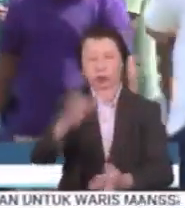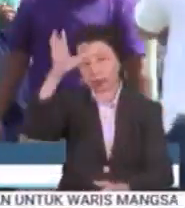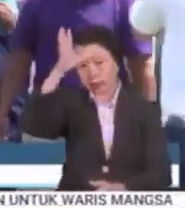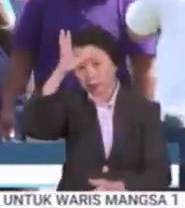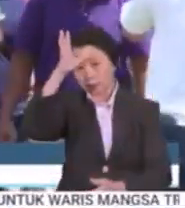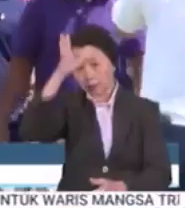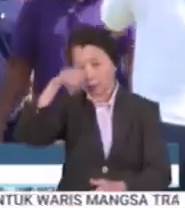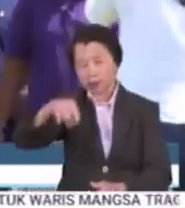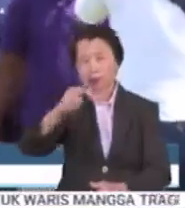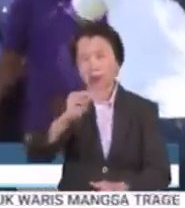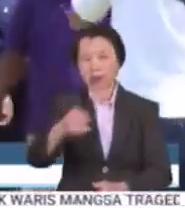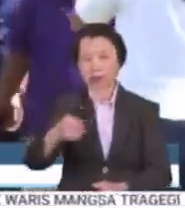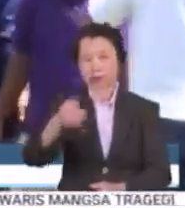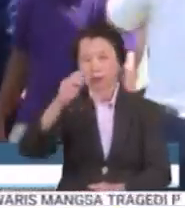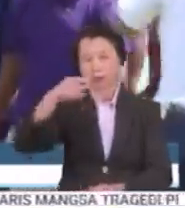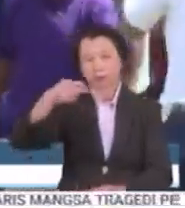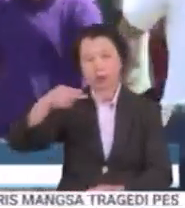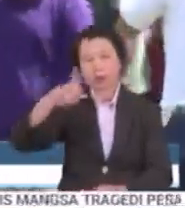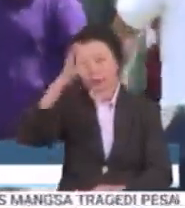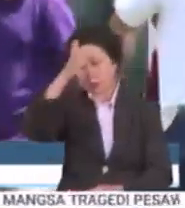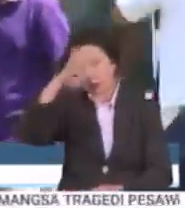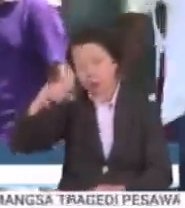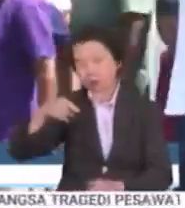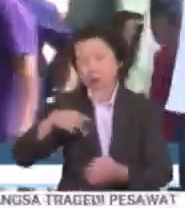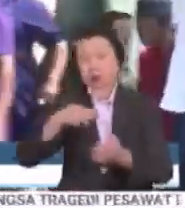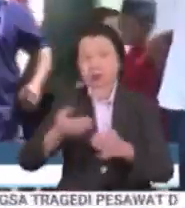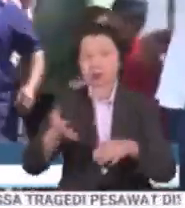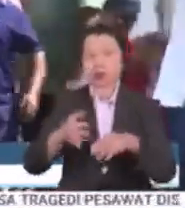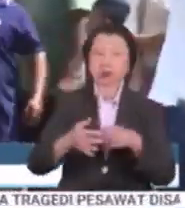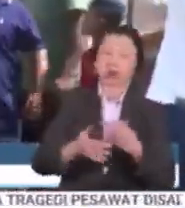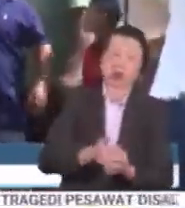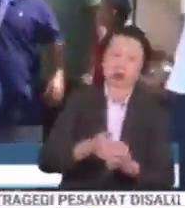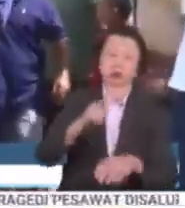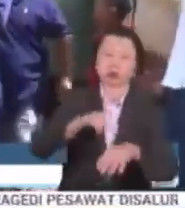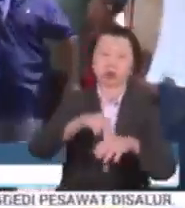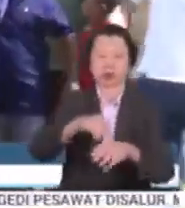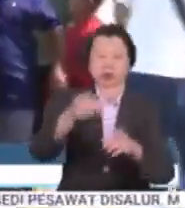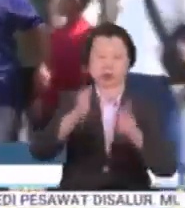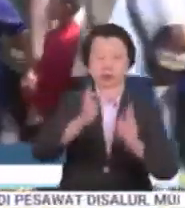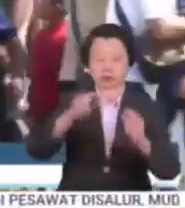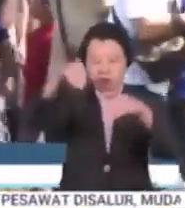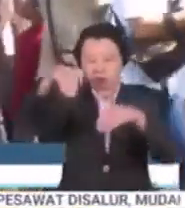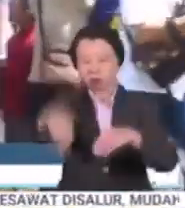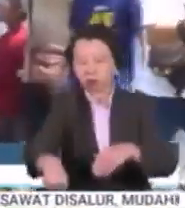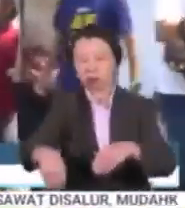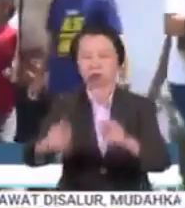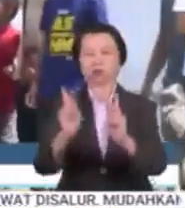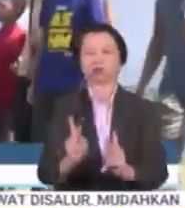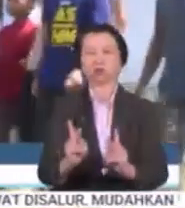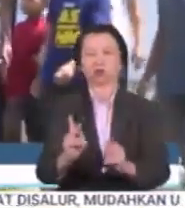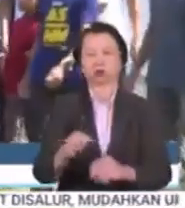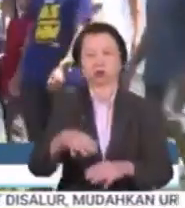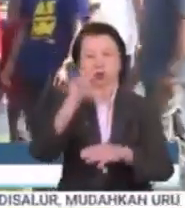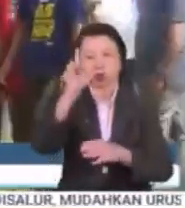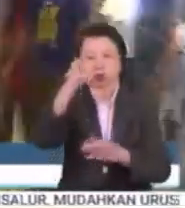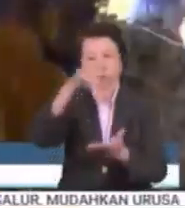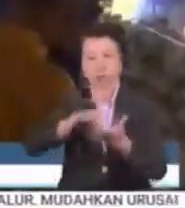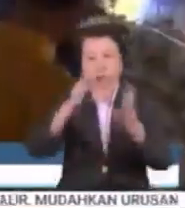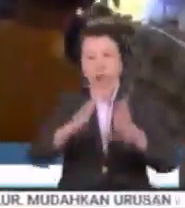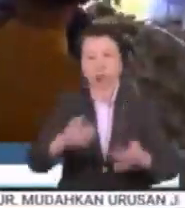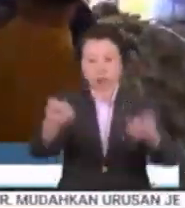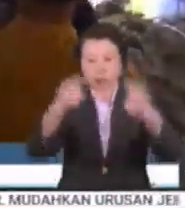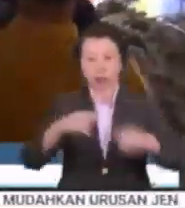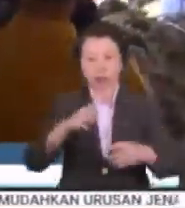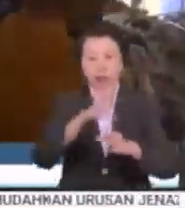allahiraham hampir rebah ketika jenazah diturunkan ke liang lahad hampir 1ib orang hadir